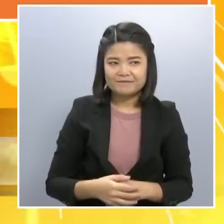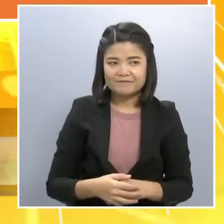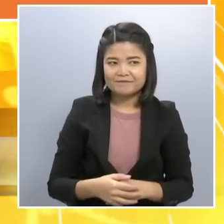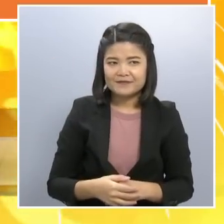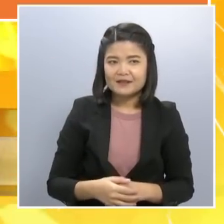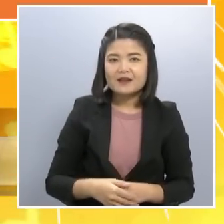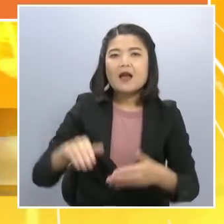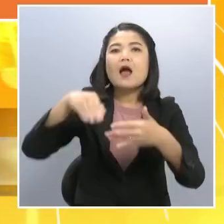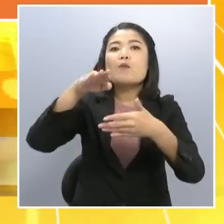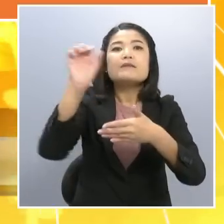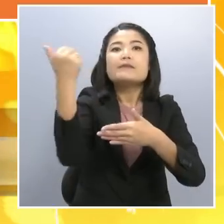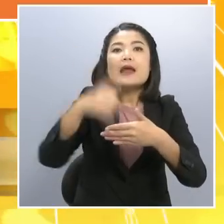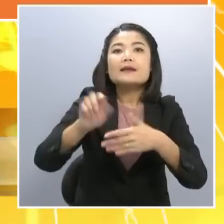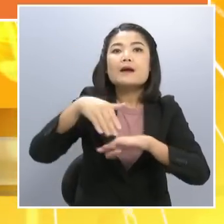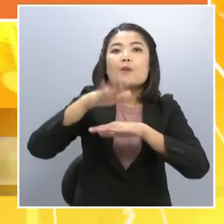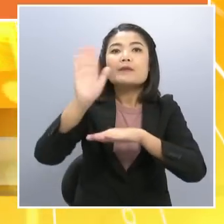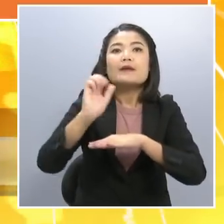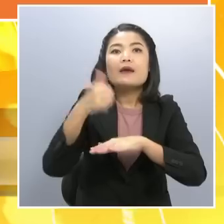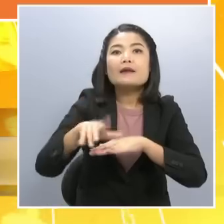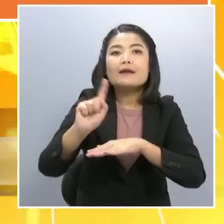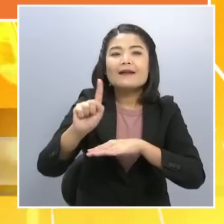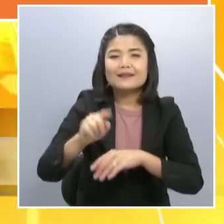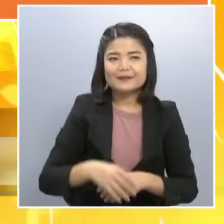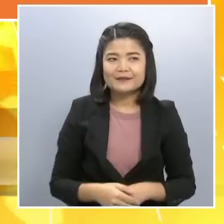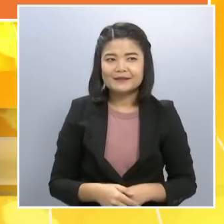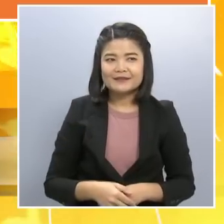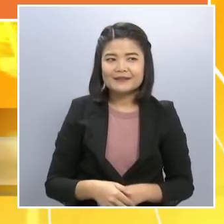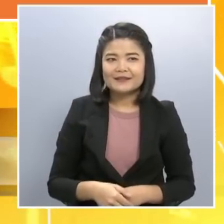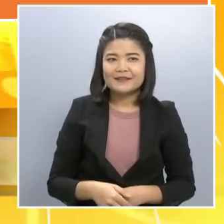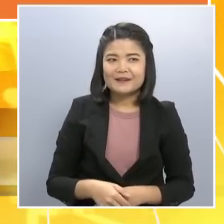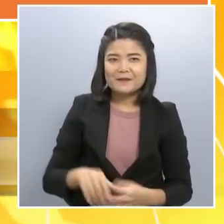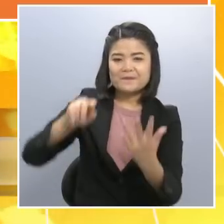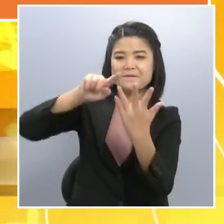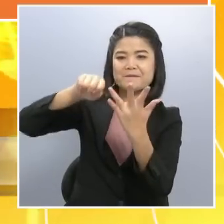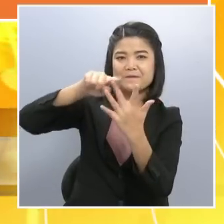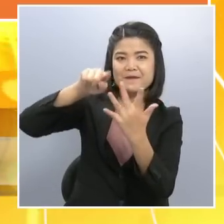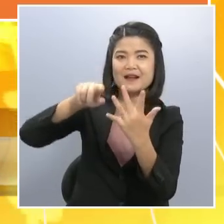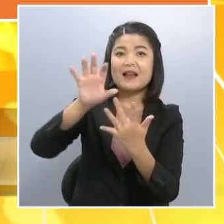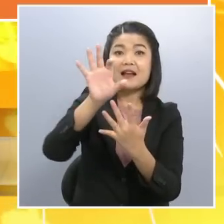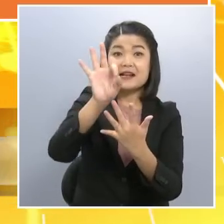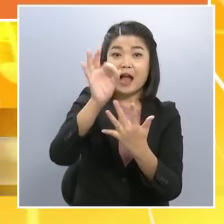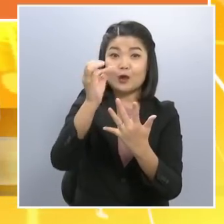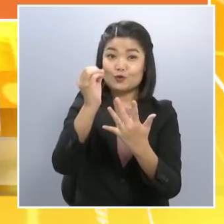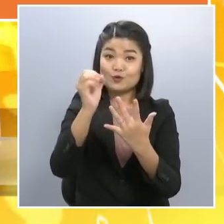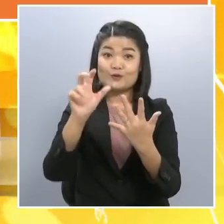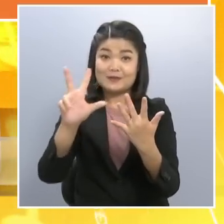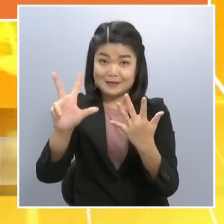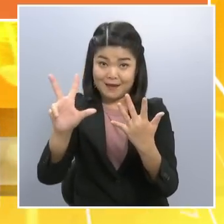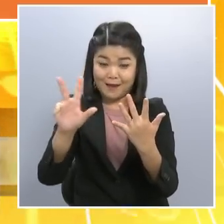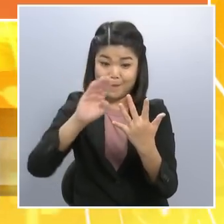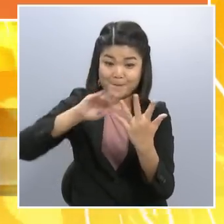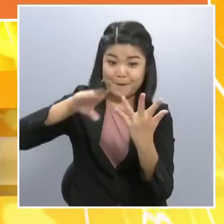าตัวบนไม่ได้ใช่ไหมคะ เลขรางวัลที่1 ท้าย3ตัวนะคะ903คือถ้ามอง2ตัวหลั